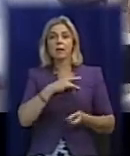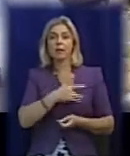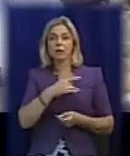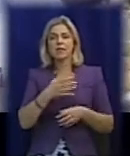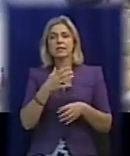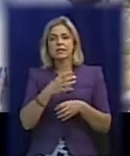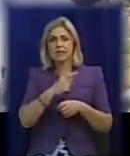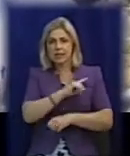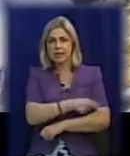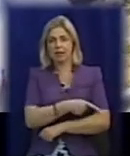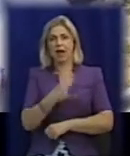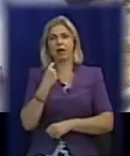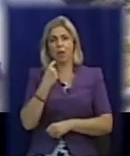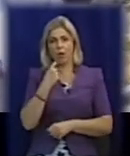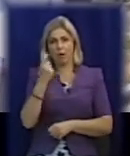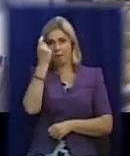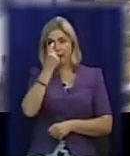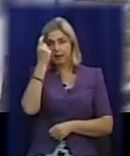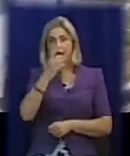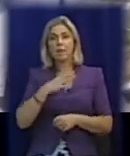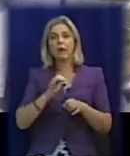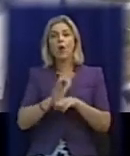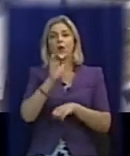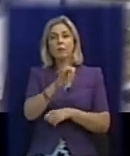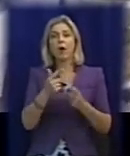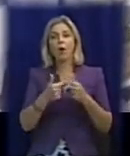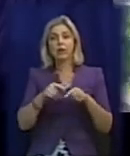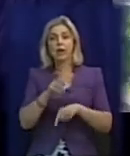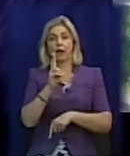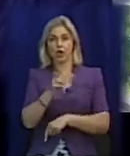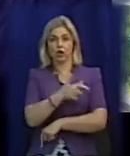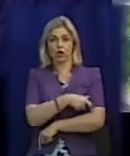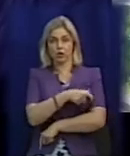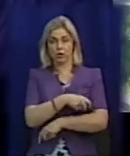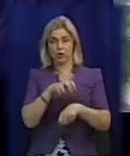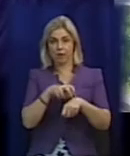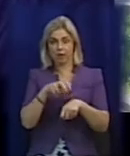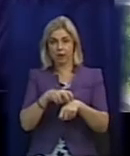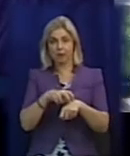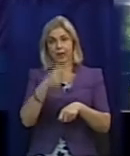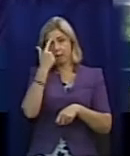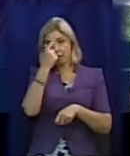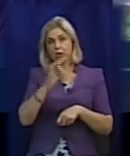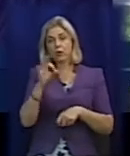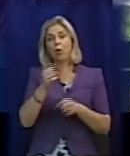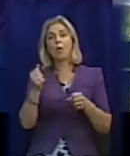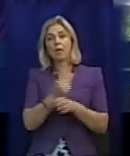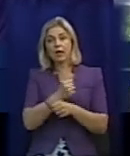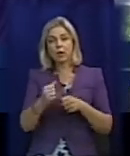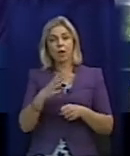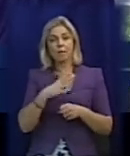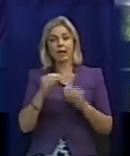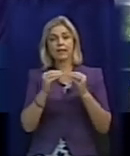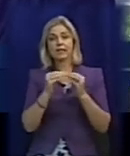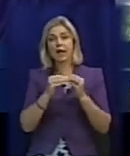насильне алкогольне сп'яніння. Його доставили у відділ до чергового лікаря. Повідомлення про бійку надійшло до поліції 10